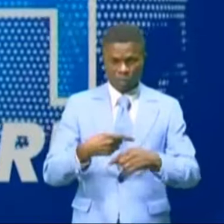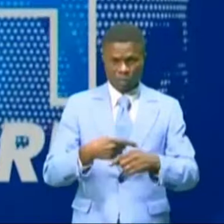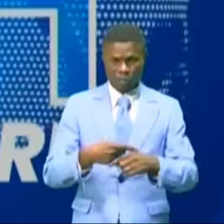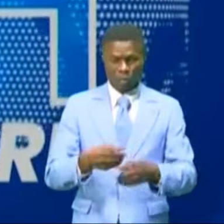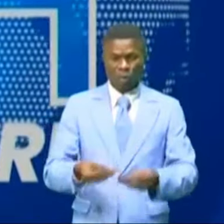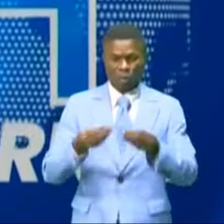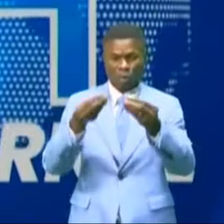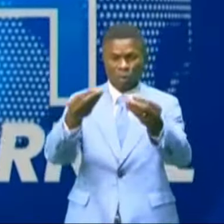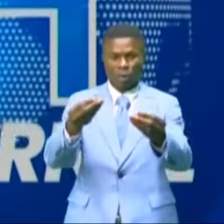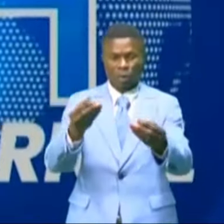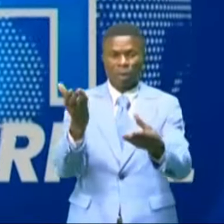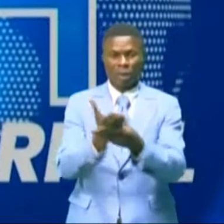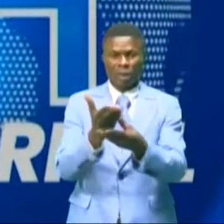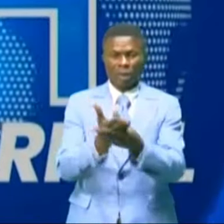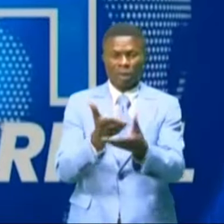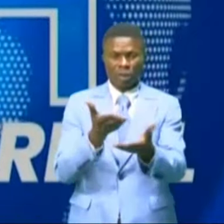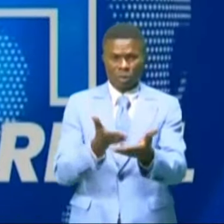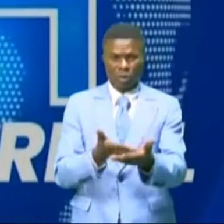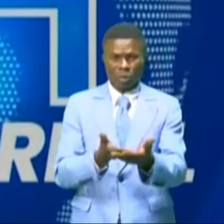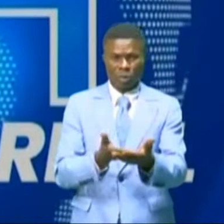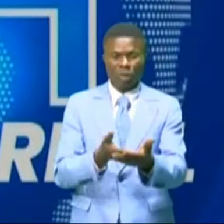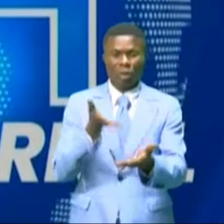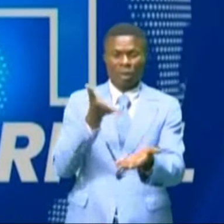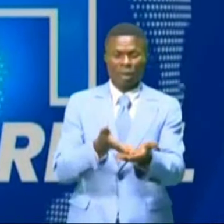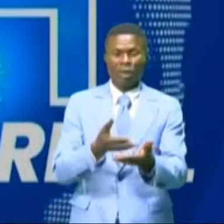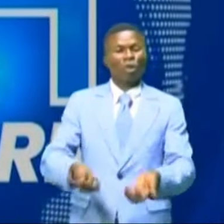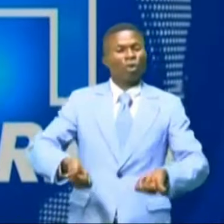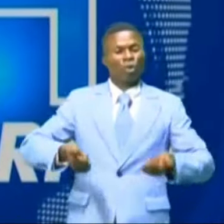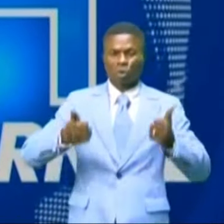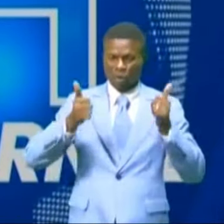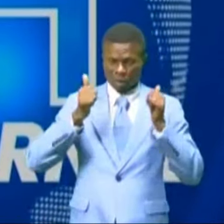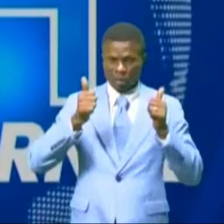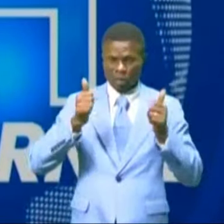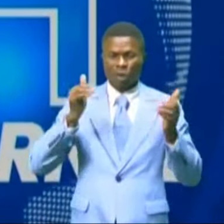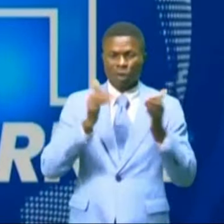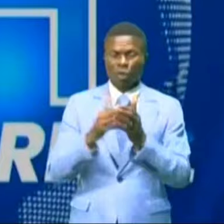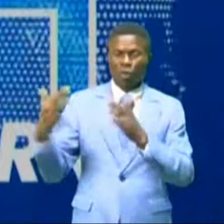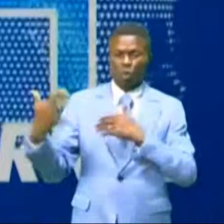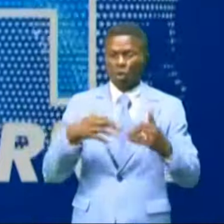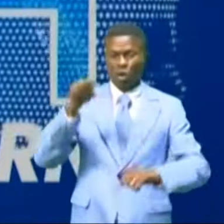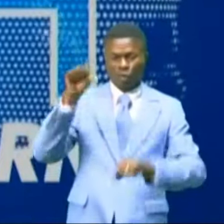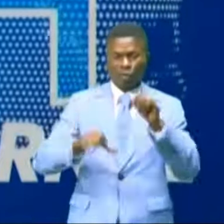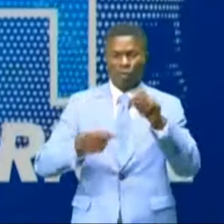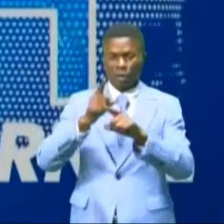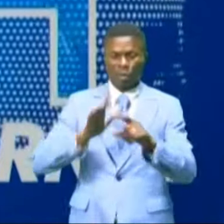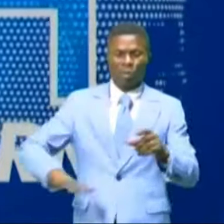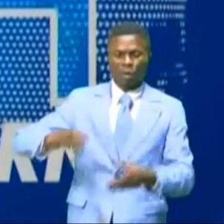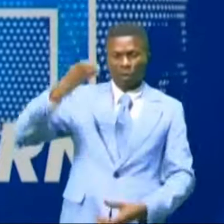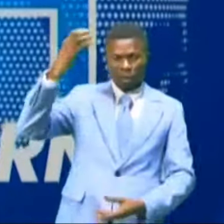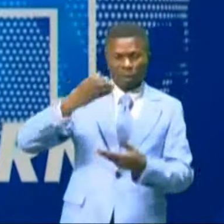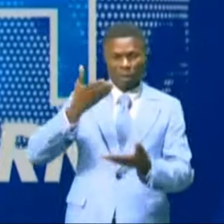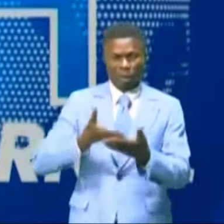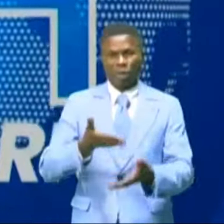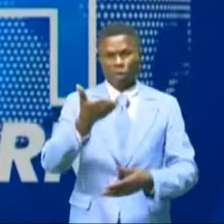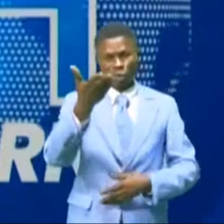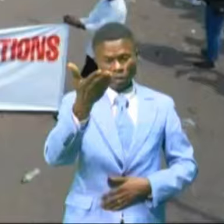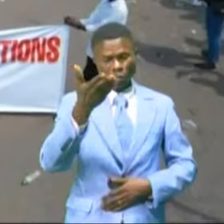dépôt plutôt de leur mémorandum en signe de protestation contre cette guerre injuste nous imposée.